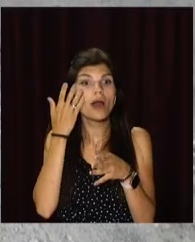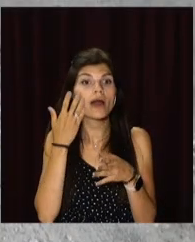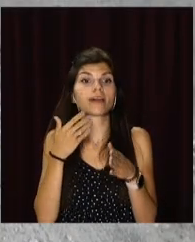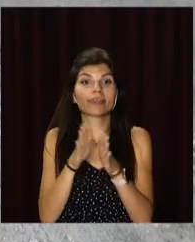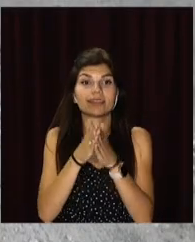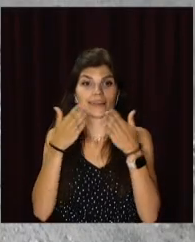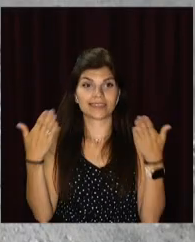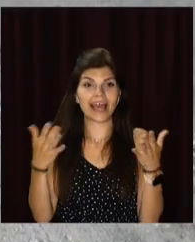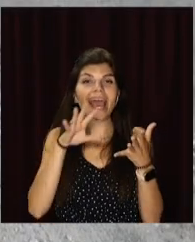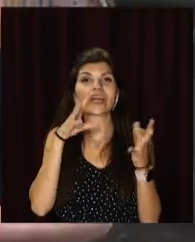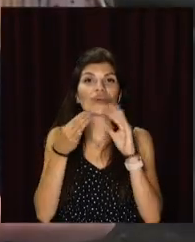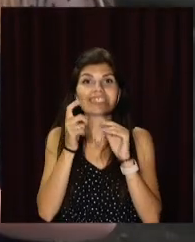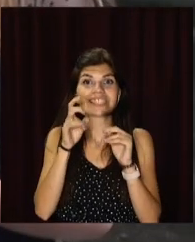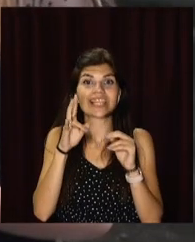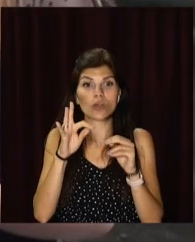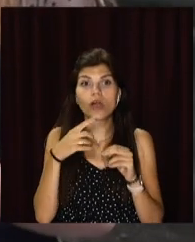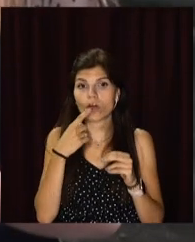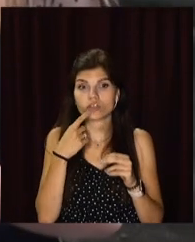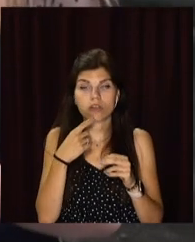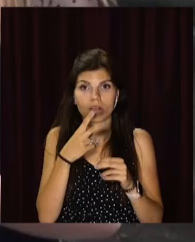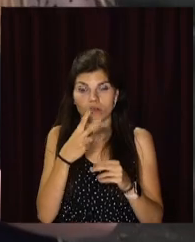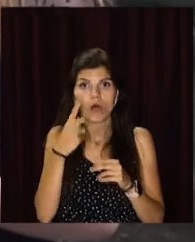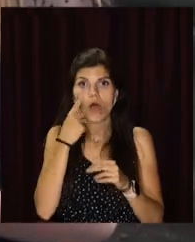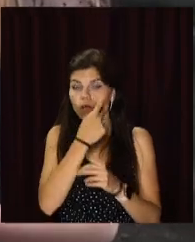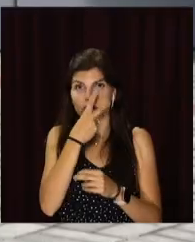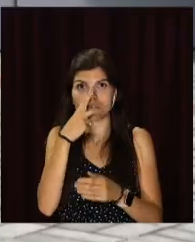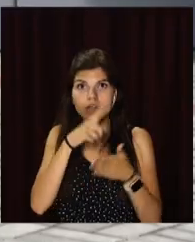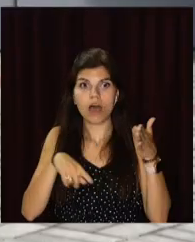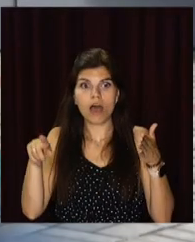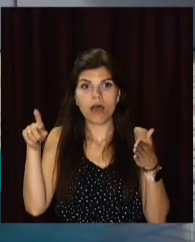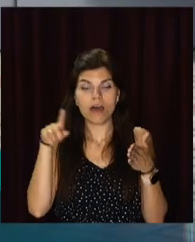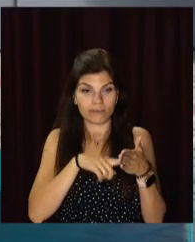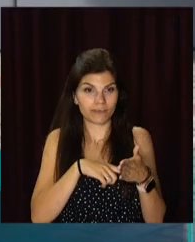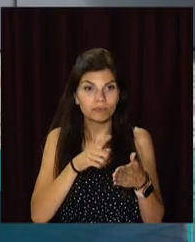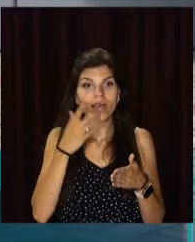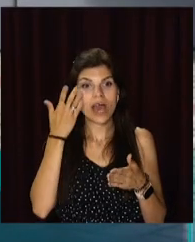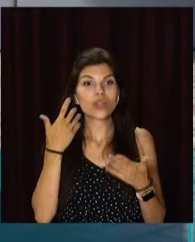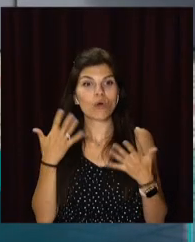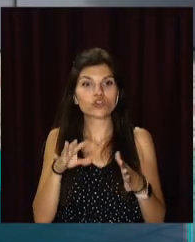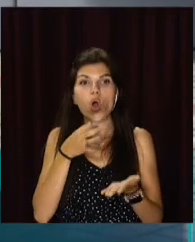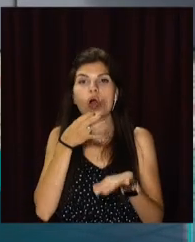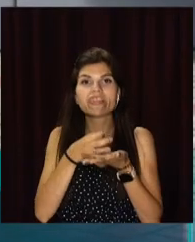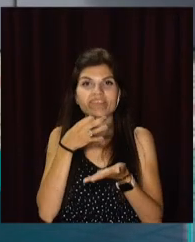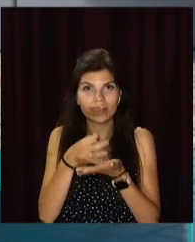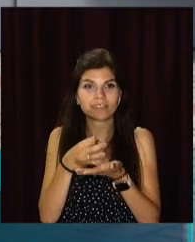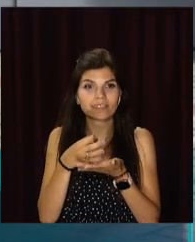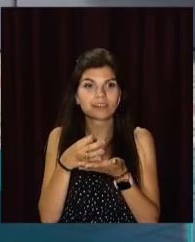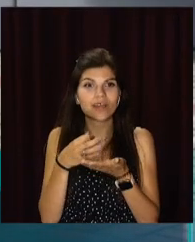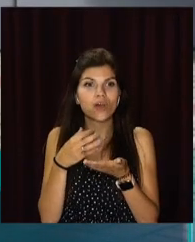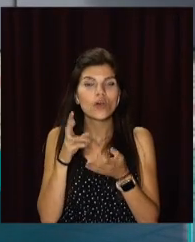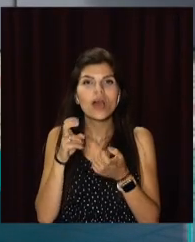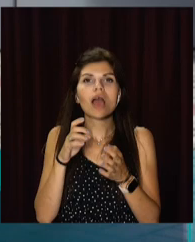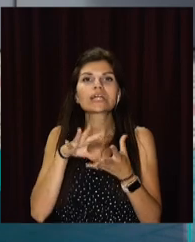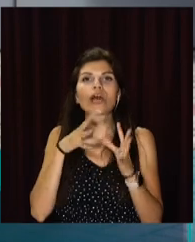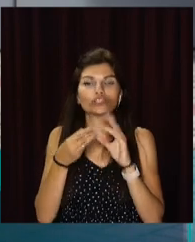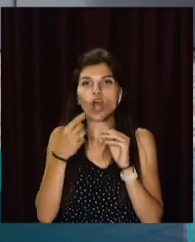заповітний конверт з результатами ЗНО, то, каже, не повірила своїм очам. І коли вже прийшли відповіді, саме в свій